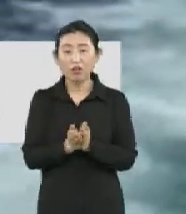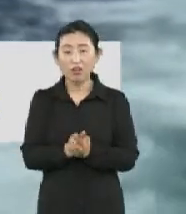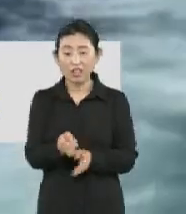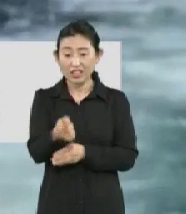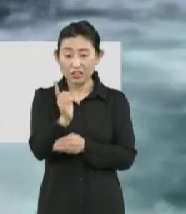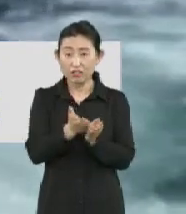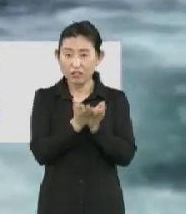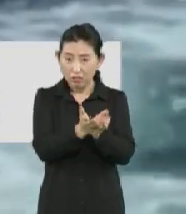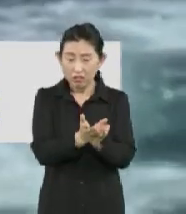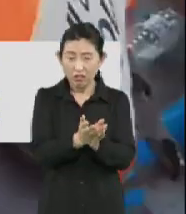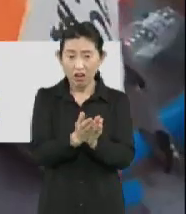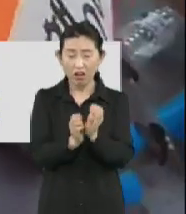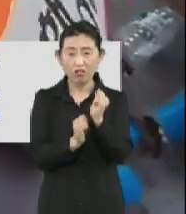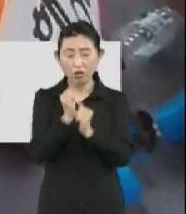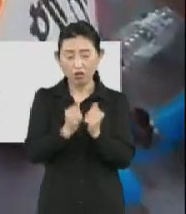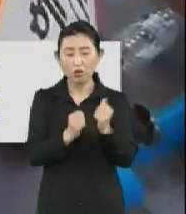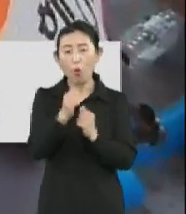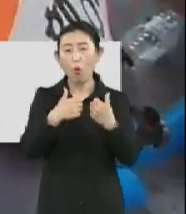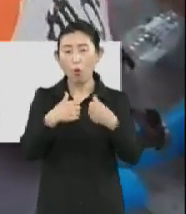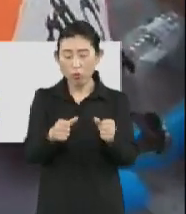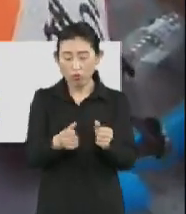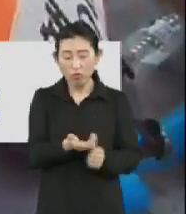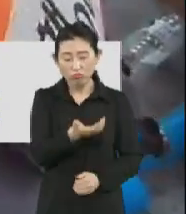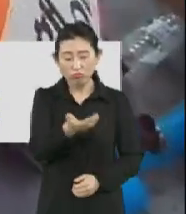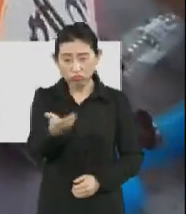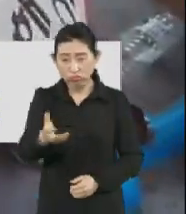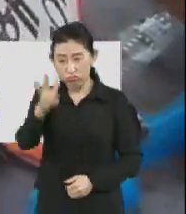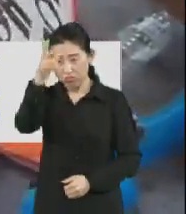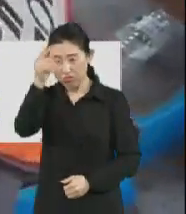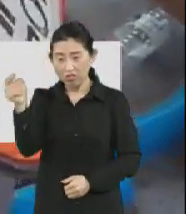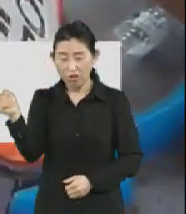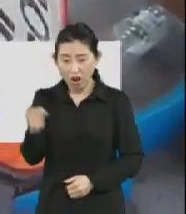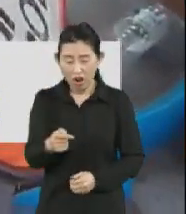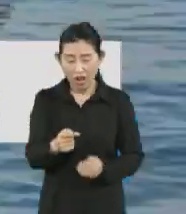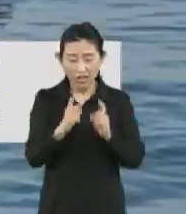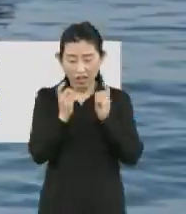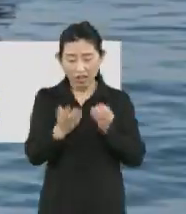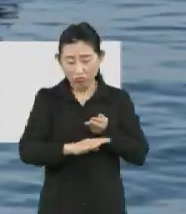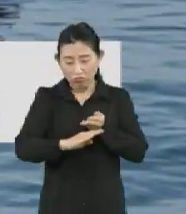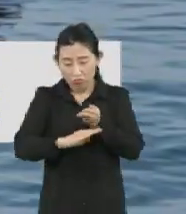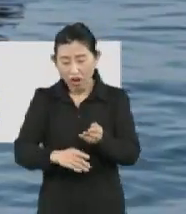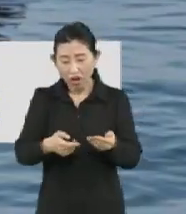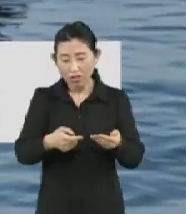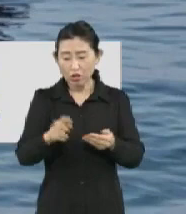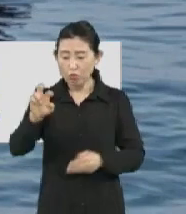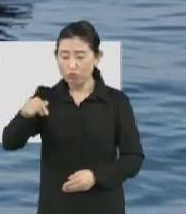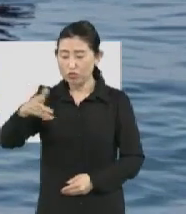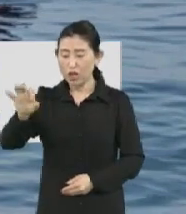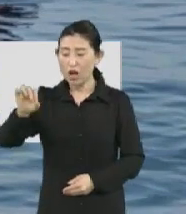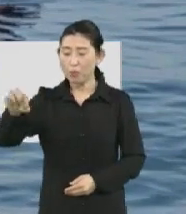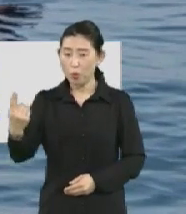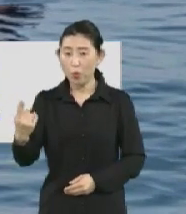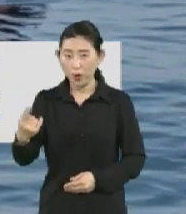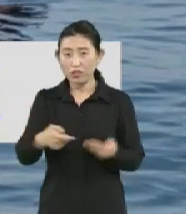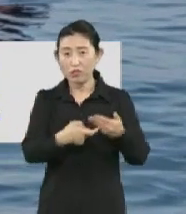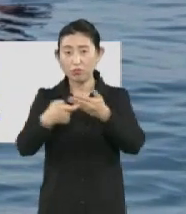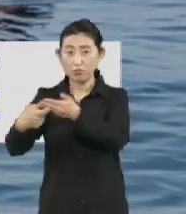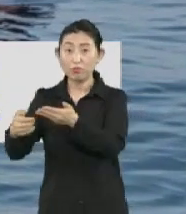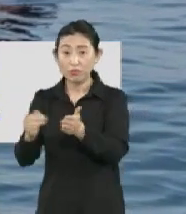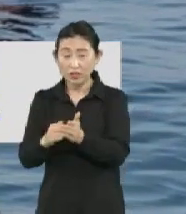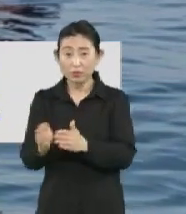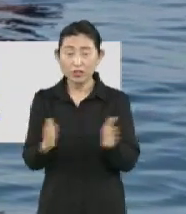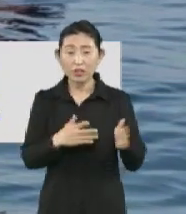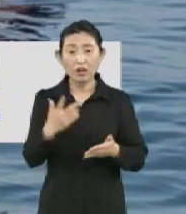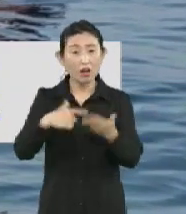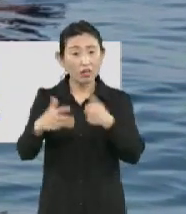낚시어선이 기관 고장으로 표류하다 신고를 받고 출동한 해경과 민간 구조선에 의해 무창포항으로 예인됐습니다.